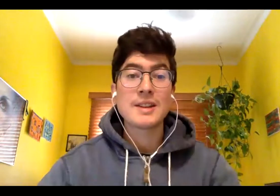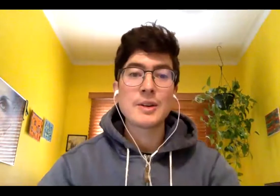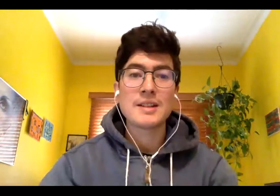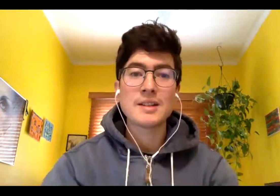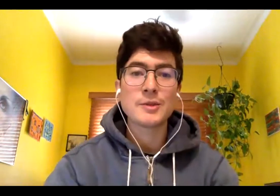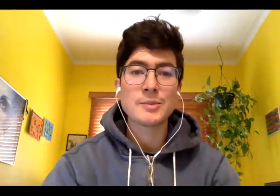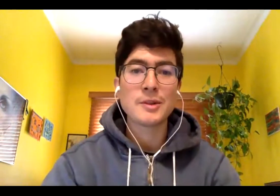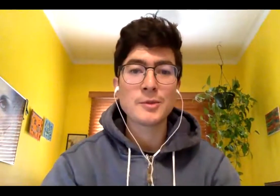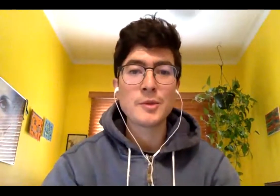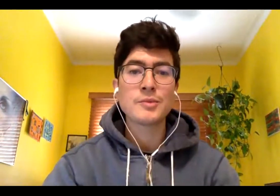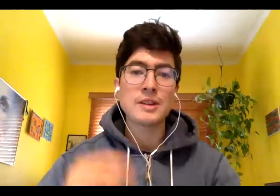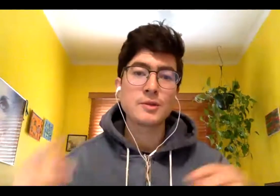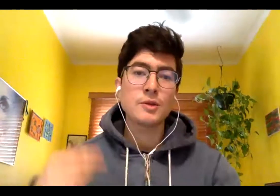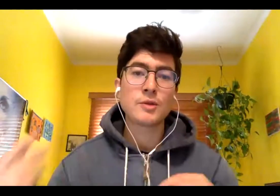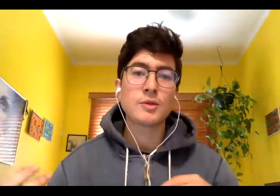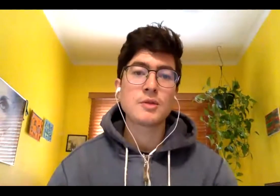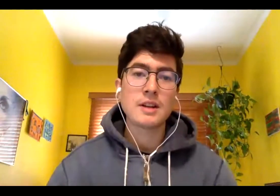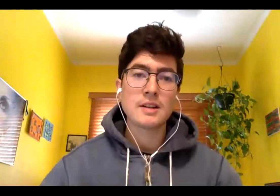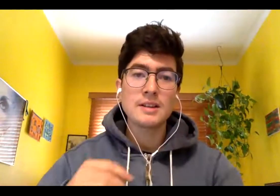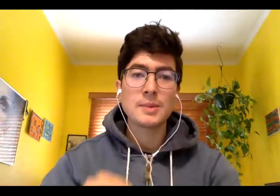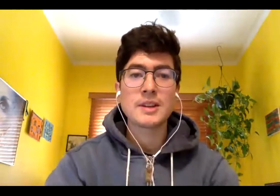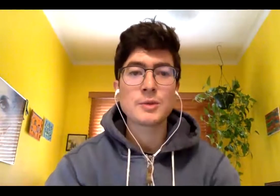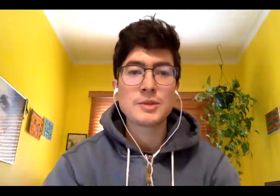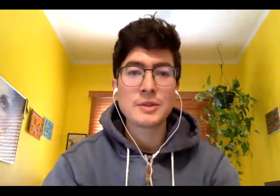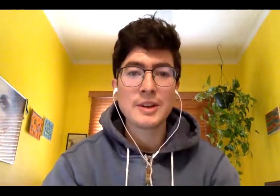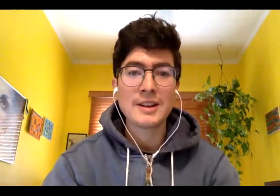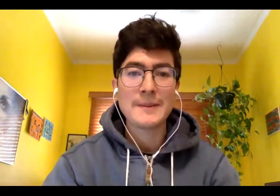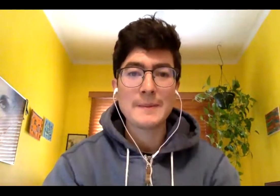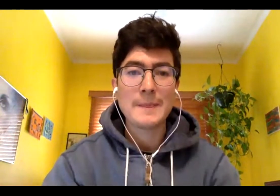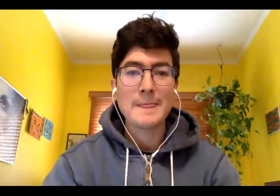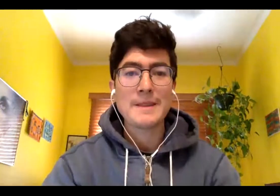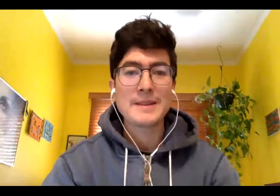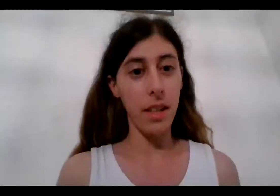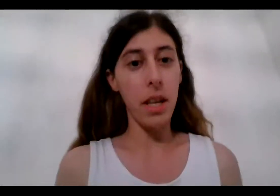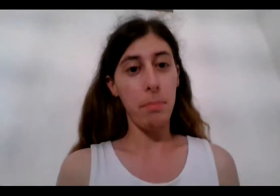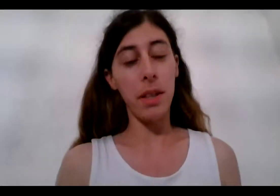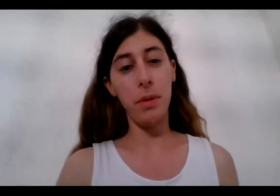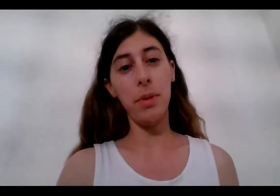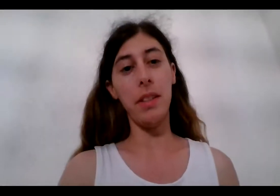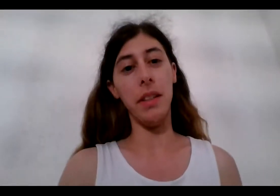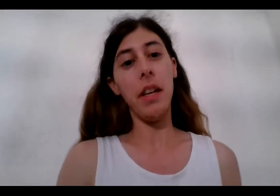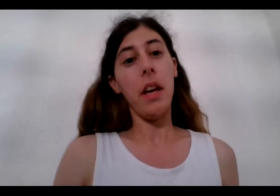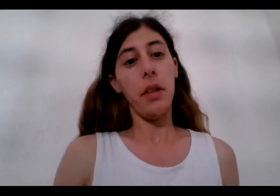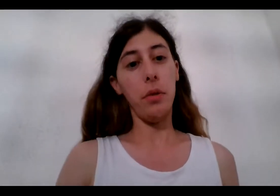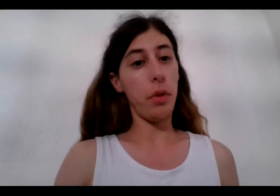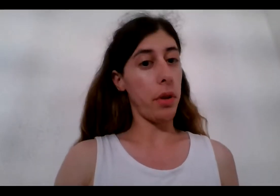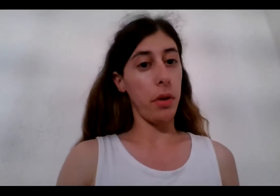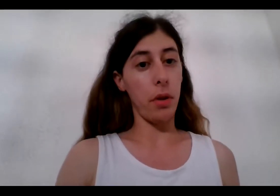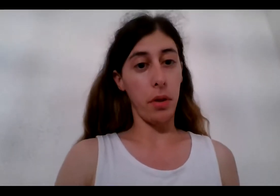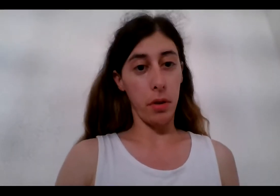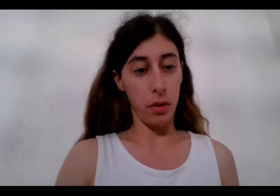parler lentement pour être sûr que l'interprétation puisse se faire? Ok, merci pas beaucoup. de souci.